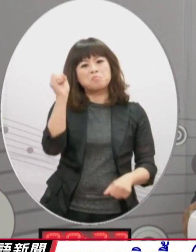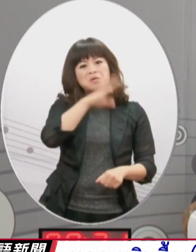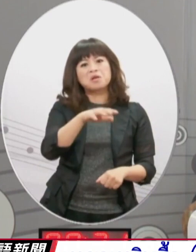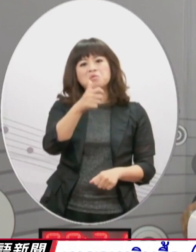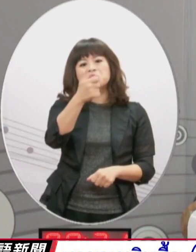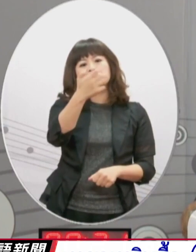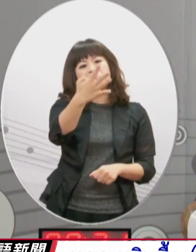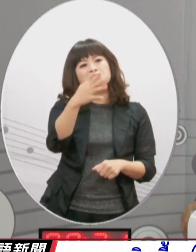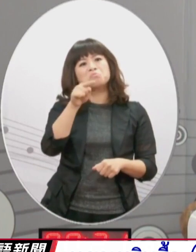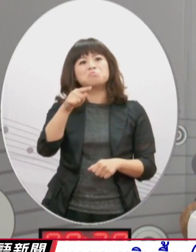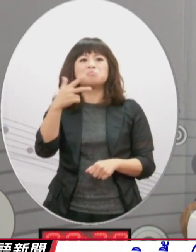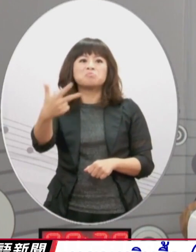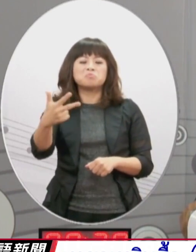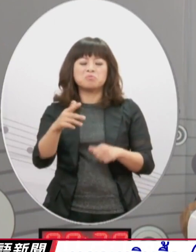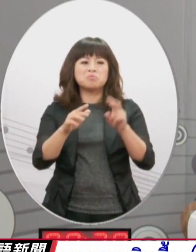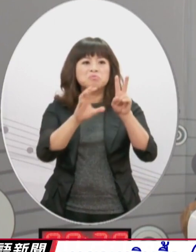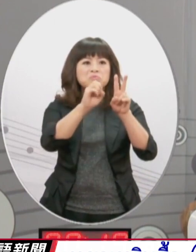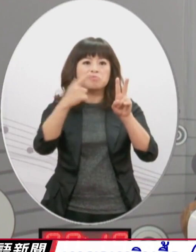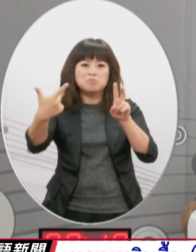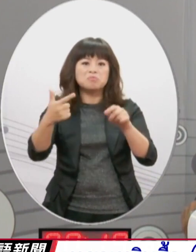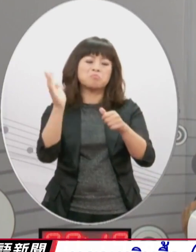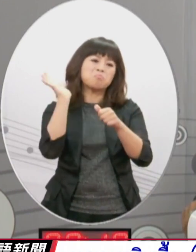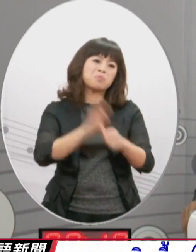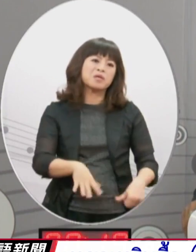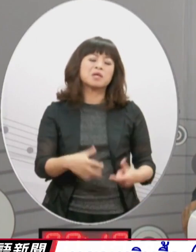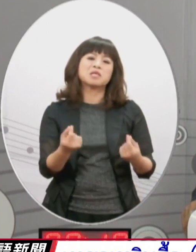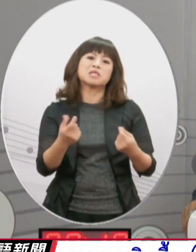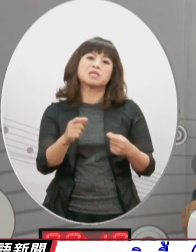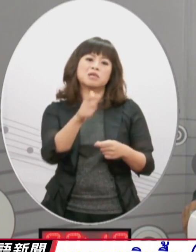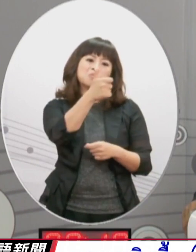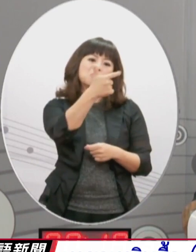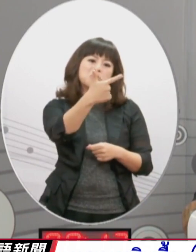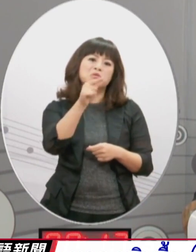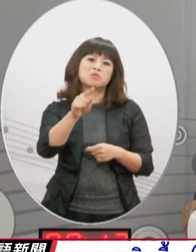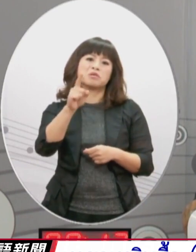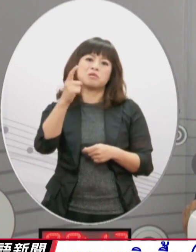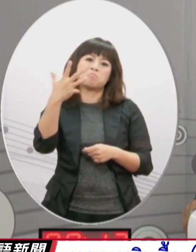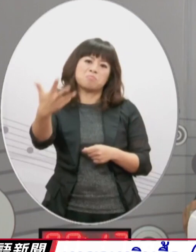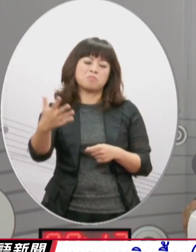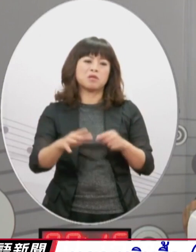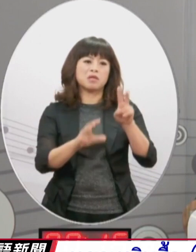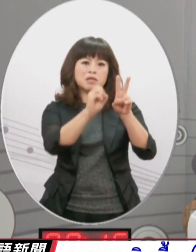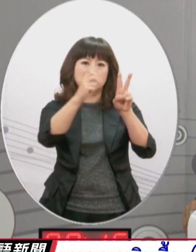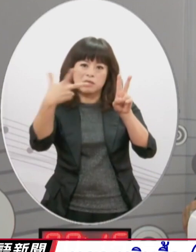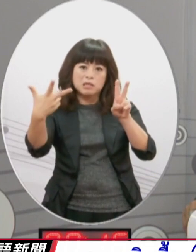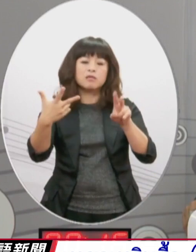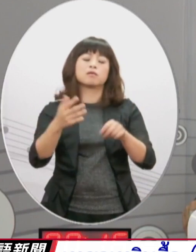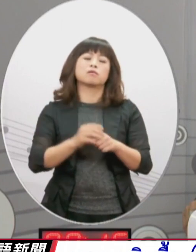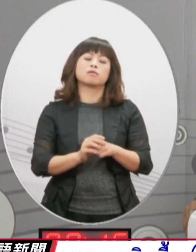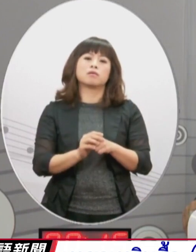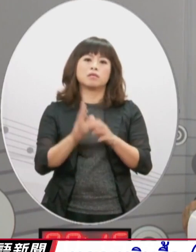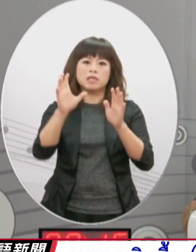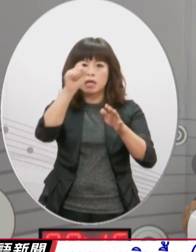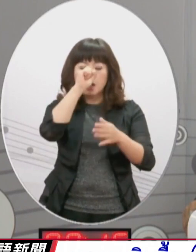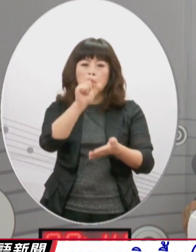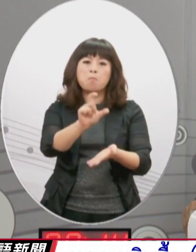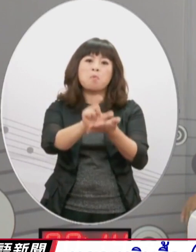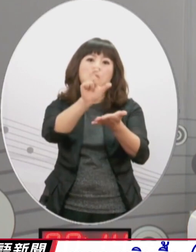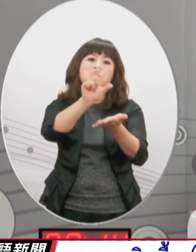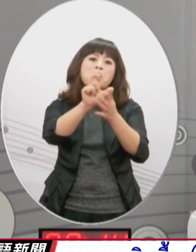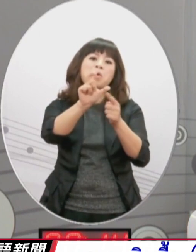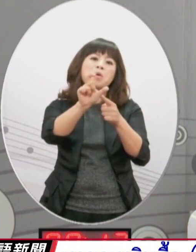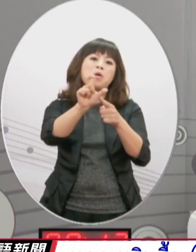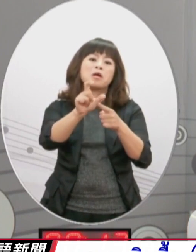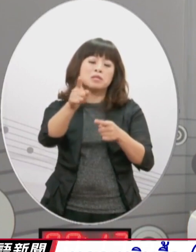有 54.7%, 2016年不及格只有 56.18%, 2017年刚好及格